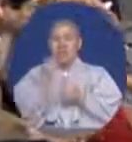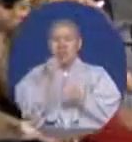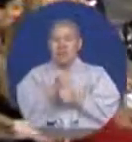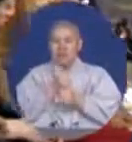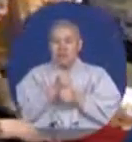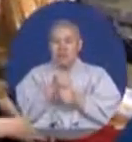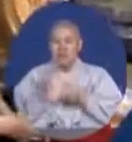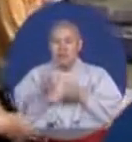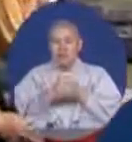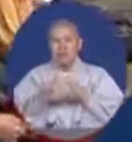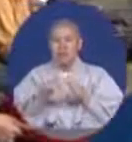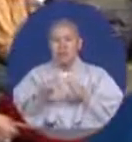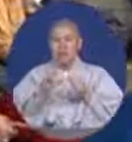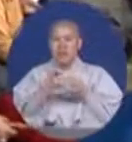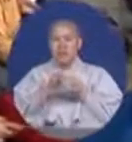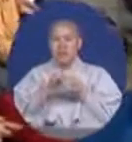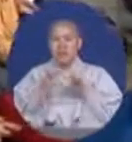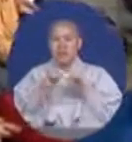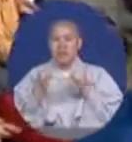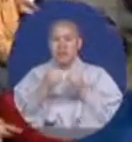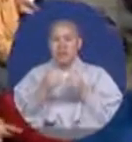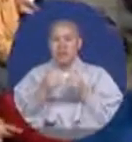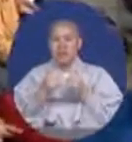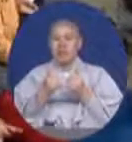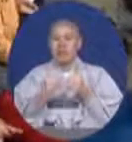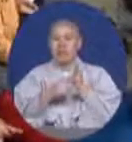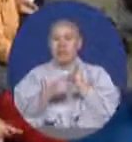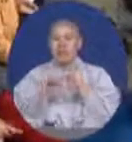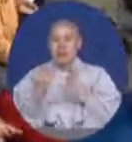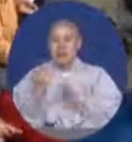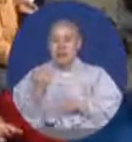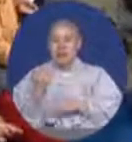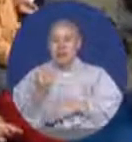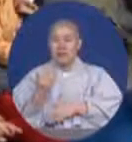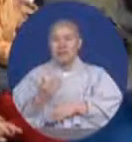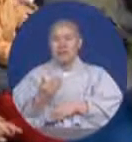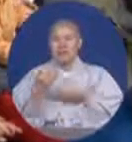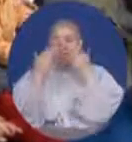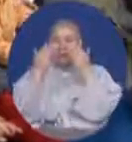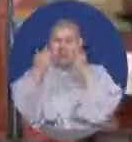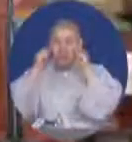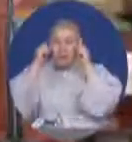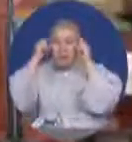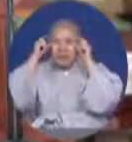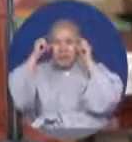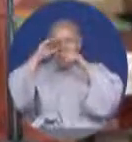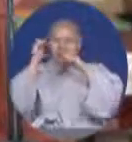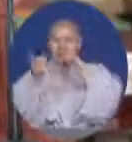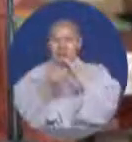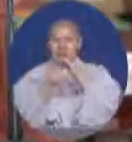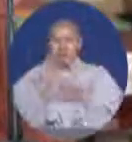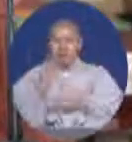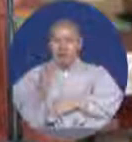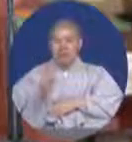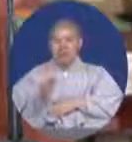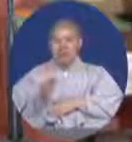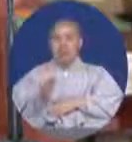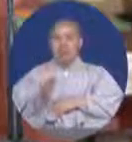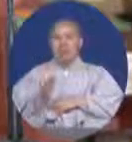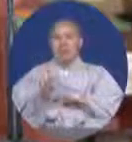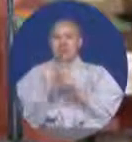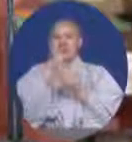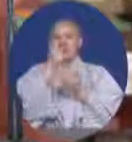하니까 그 인연으로 나타난 거죠. 이것을 확실히 깨달아서 거기서 해탈을 얻으신